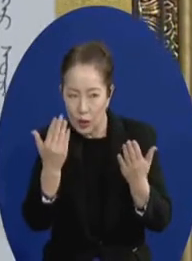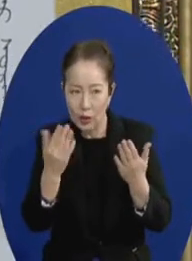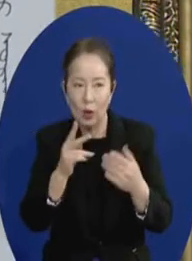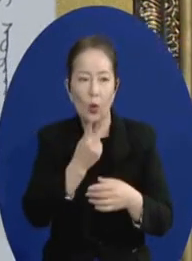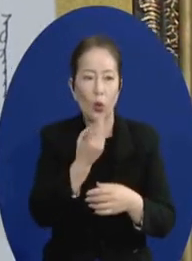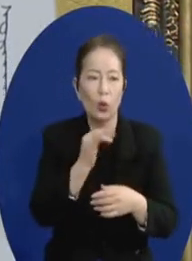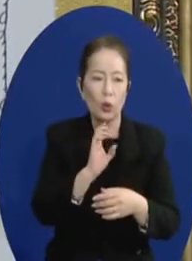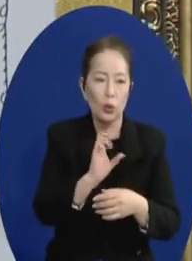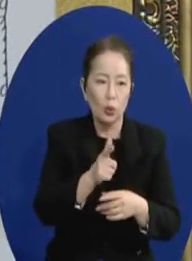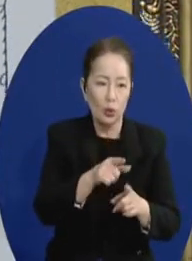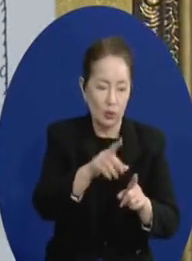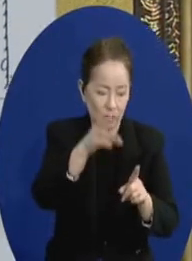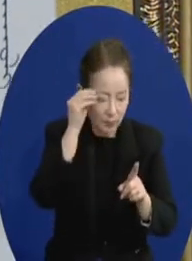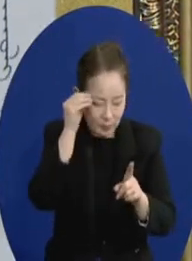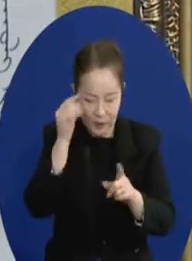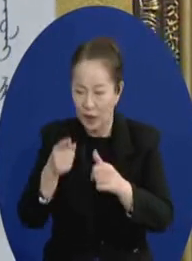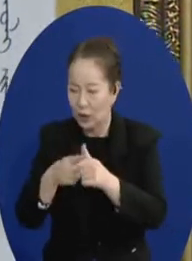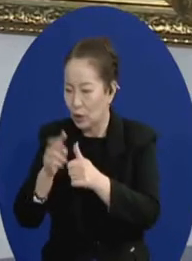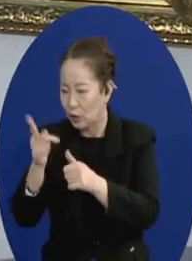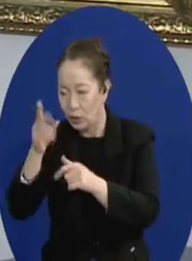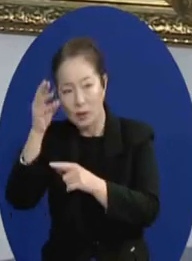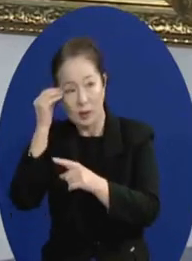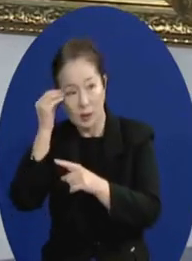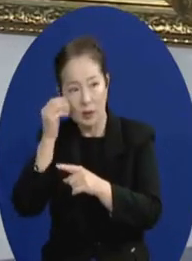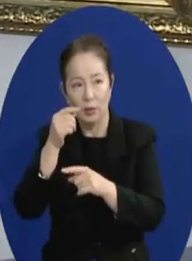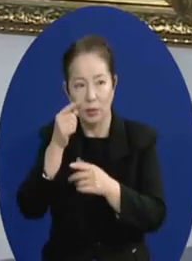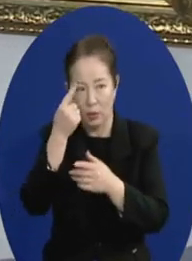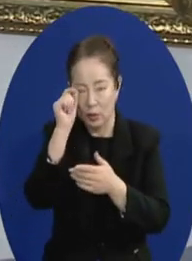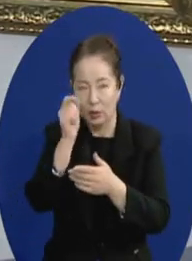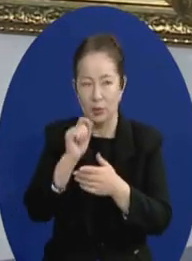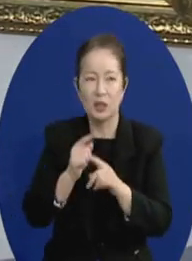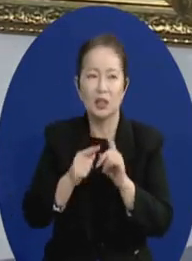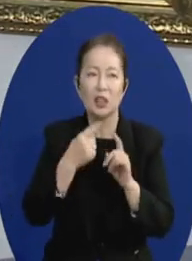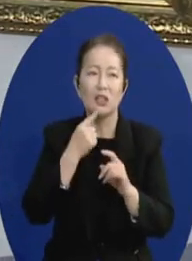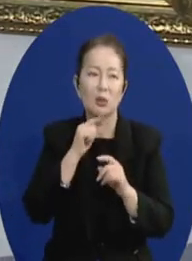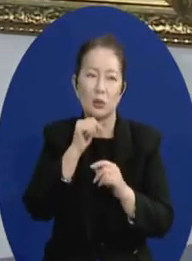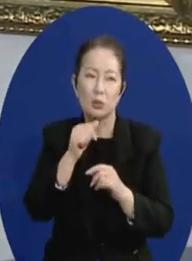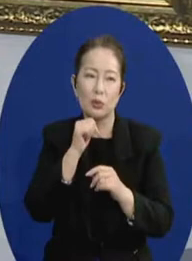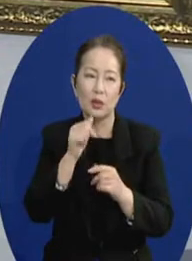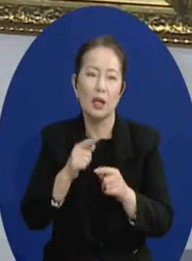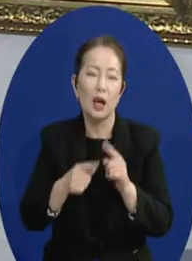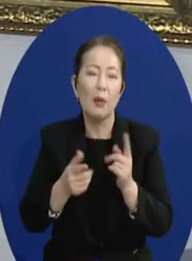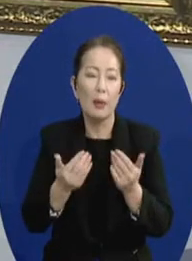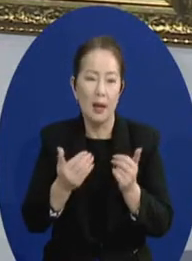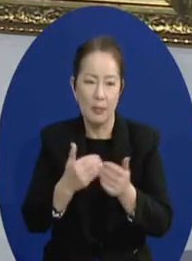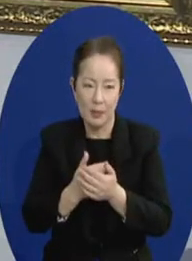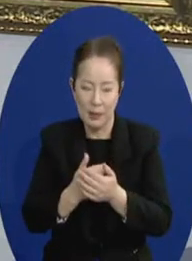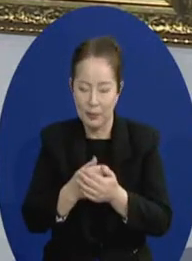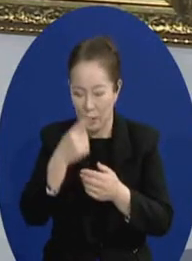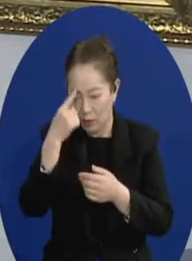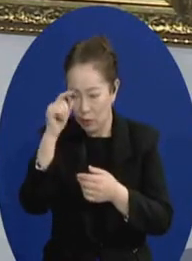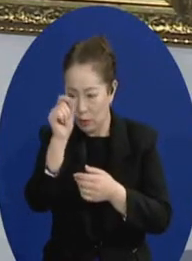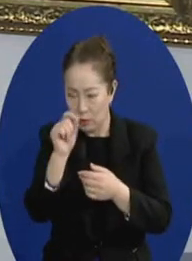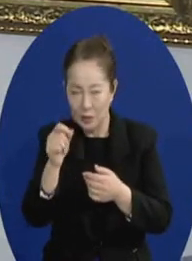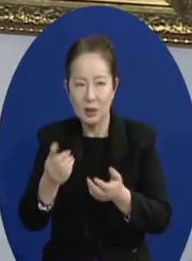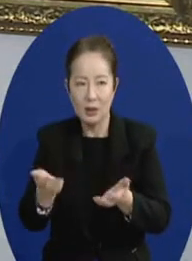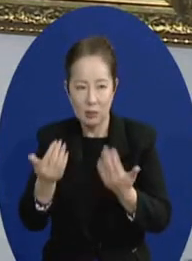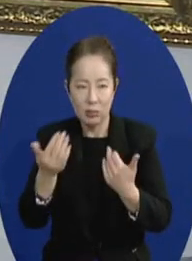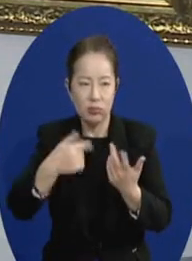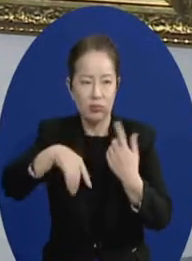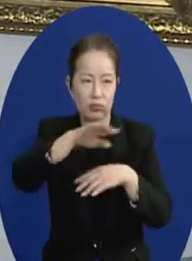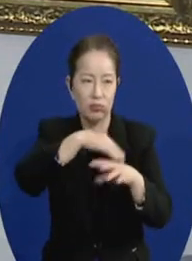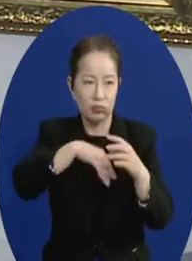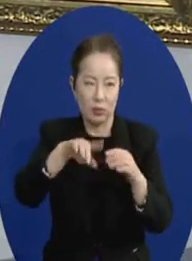үйл үг нэр үгээр нь ангилж ээжлдэг ч юм уу, тийм байдлаар зэжлэх юм бол монгол бичиг бол хэцүү зүйл биш. Маш амархан зүйл. Тэгээ монгол бичгийн хэрэглээг нь